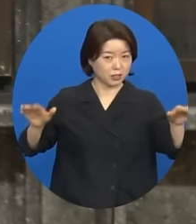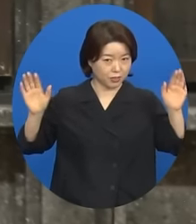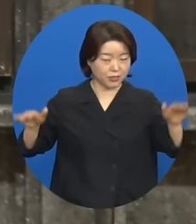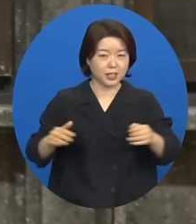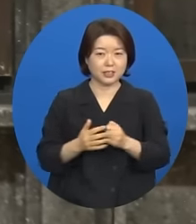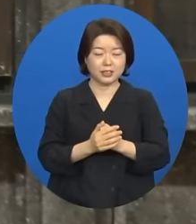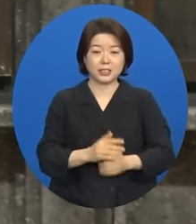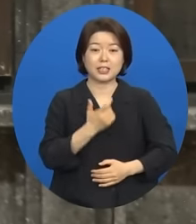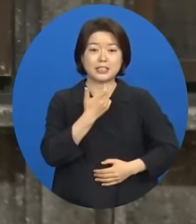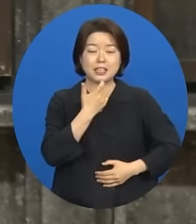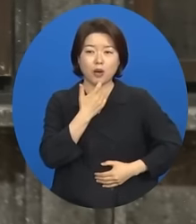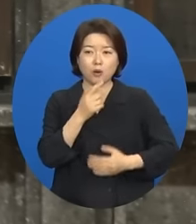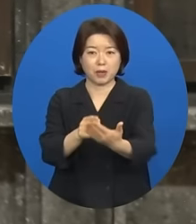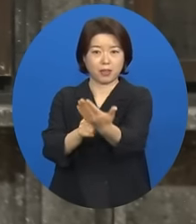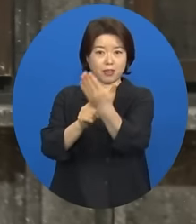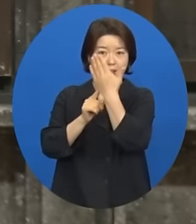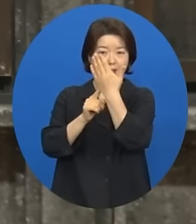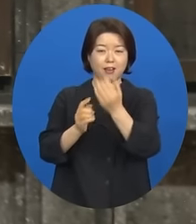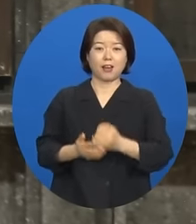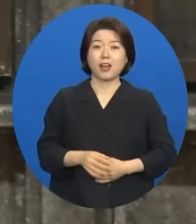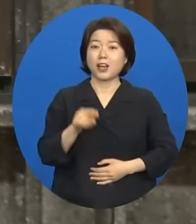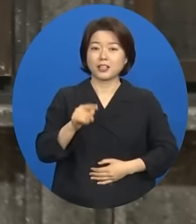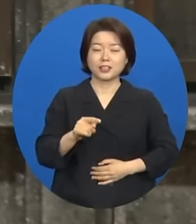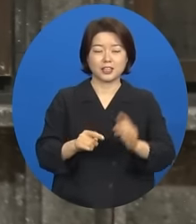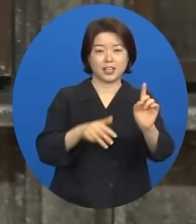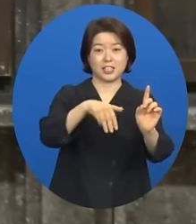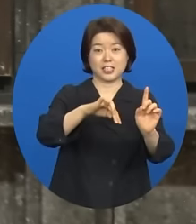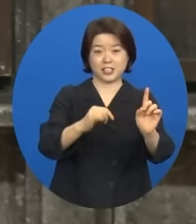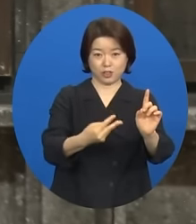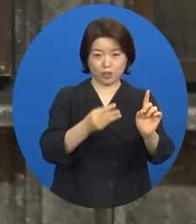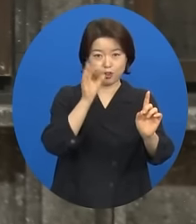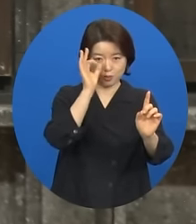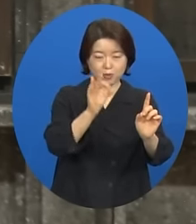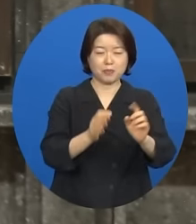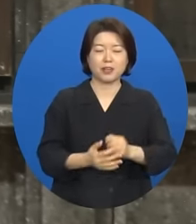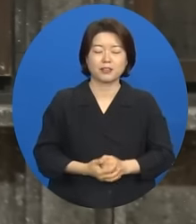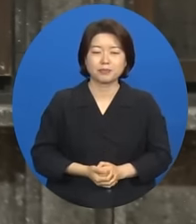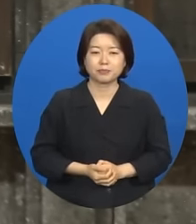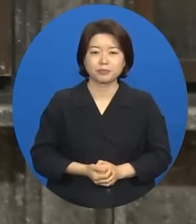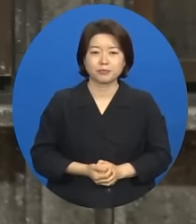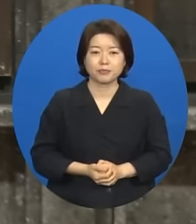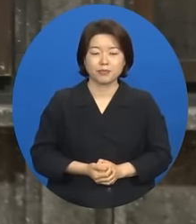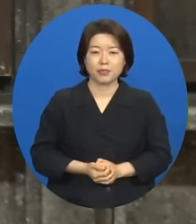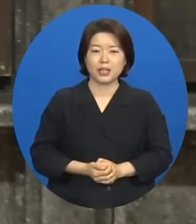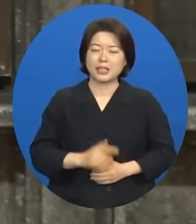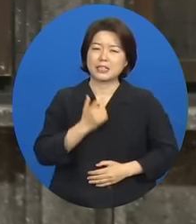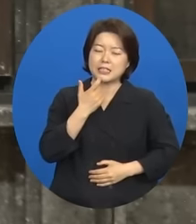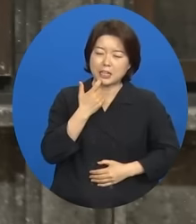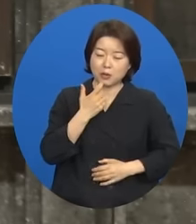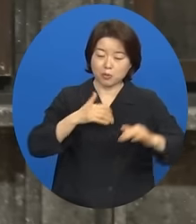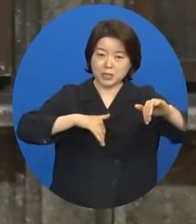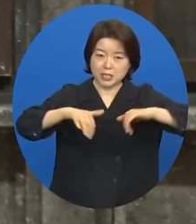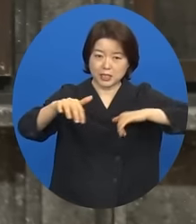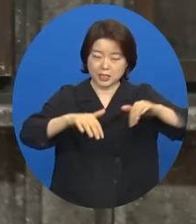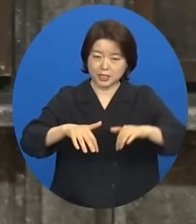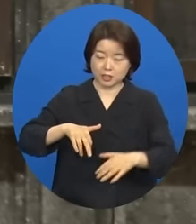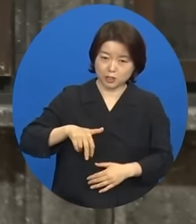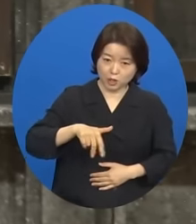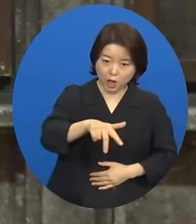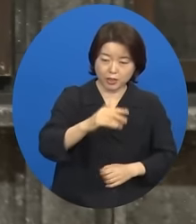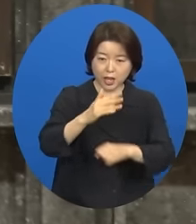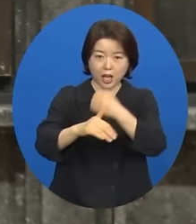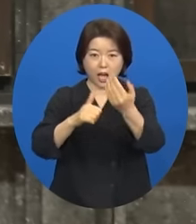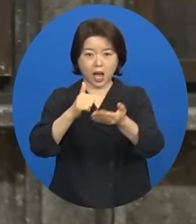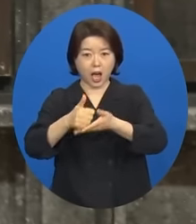야곱에게 나타납니다. 그것이 오늘 1절이죠. 읽진 않지만 한번 보겠습니다. 야곱이 길을 가는데 하나님의 사자들이